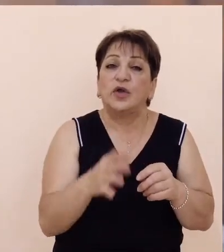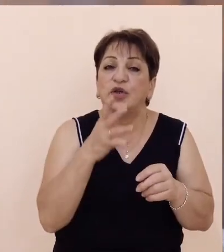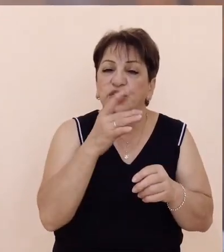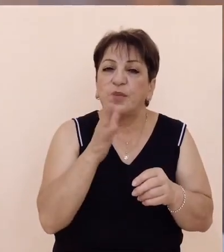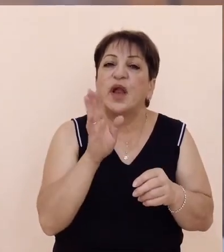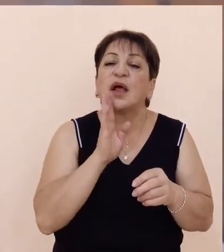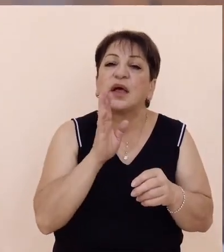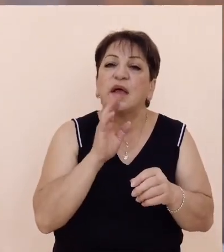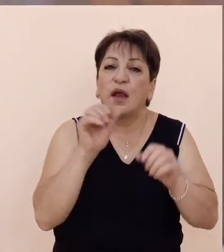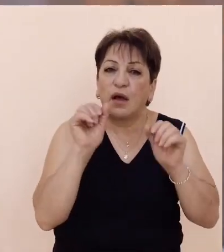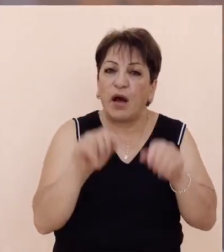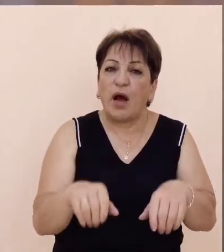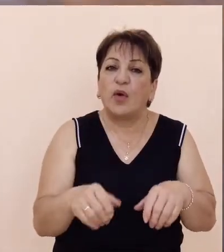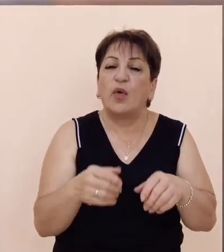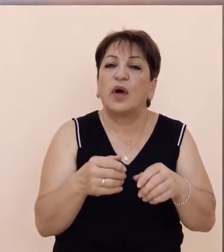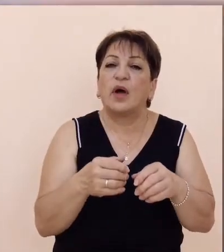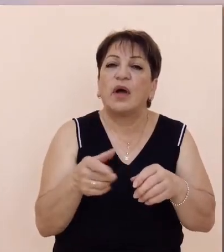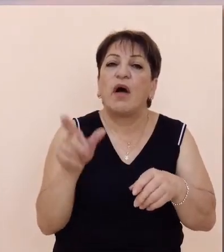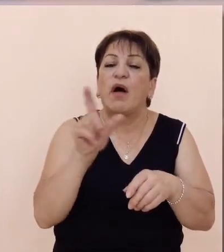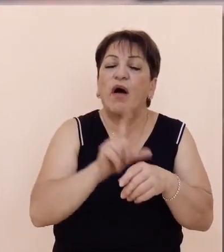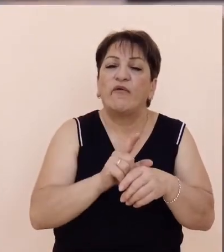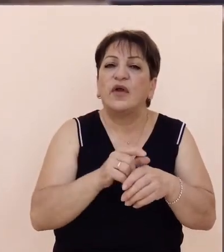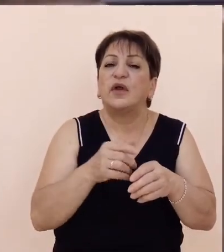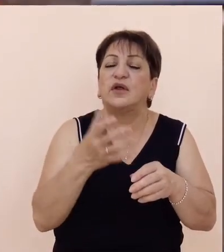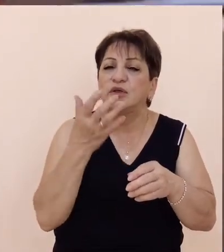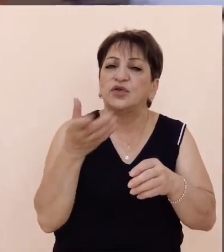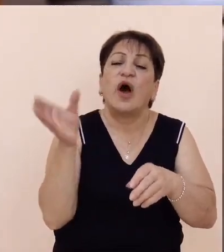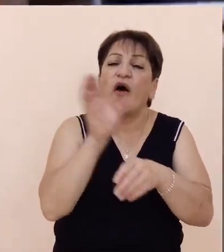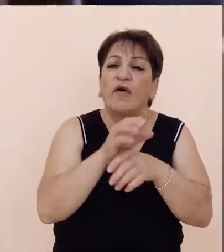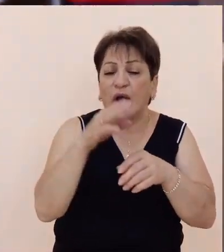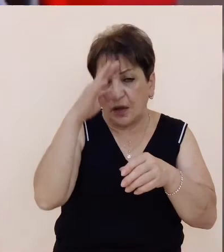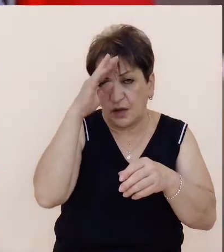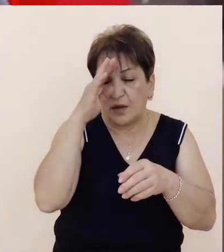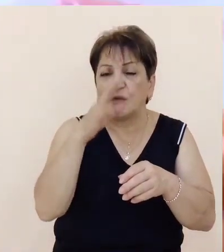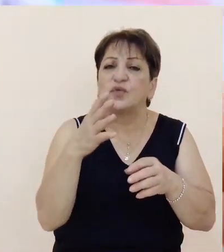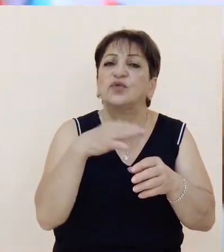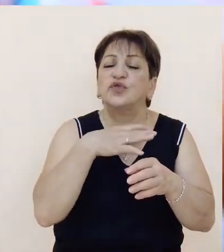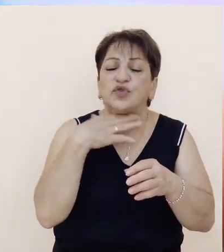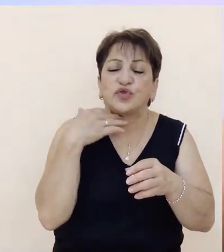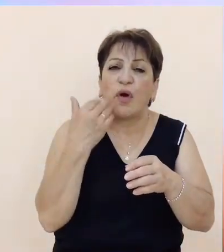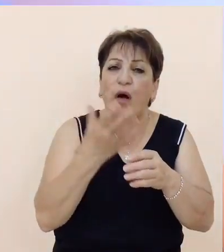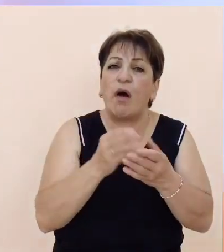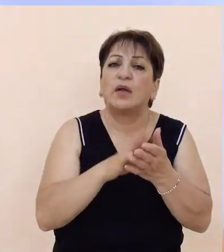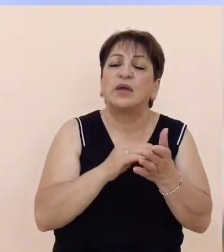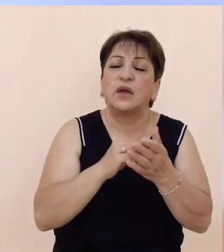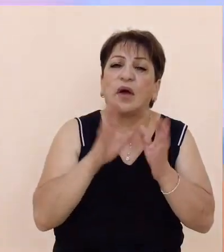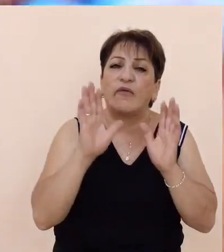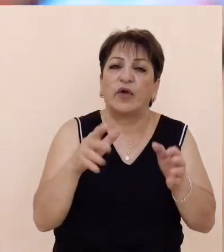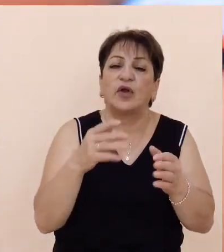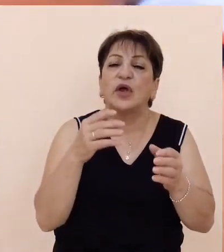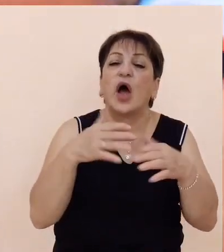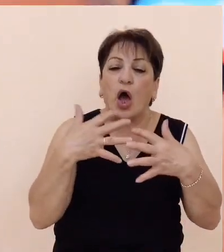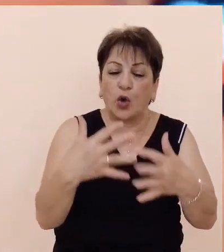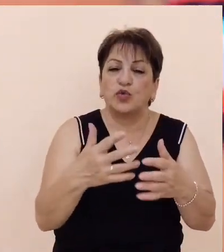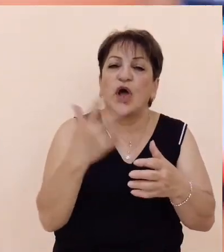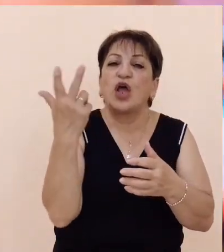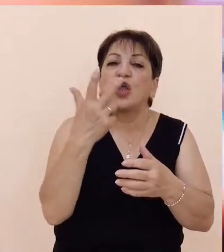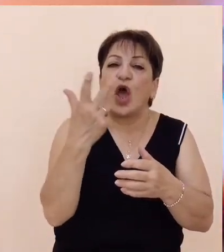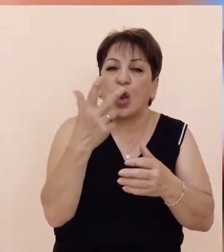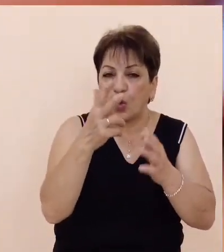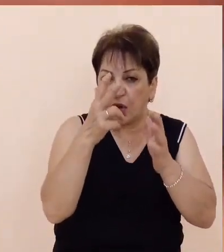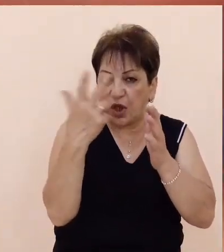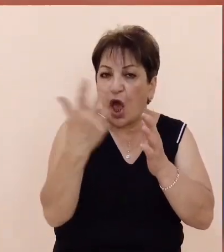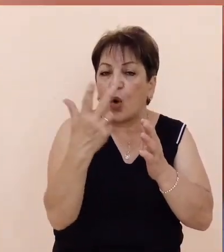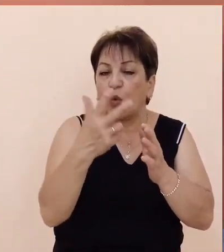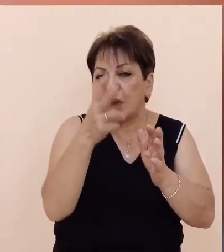կինը կարող է նույնիսկ ունենալ բարձր սեռական հակում, հատկապես հղիության 3-րդ եռամսյակում։ Որոշ